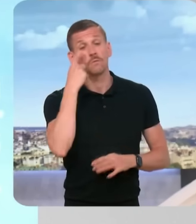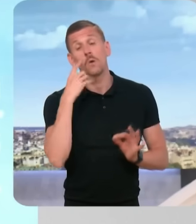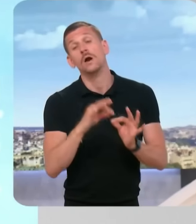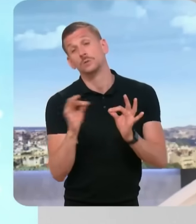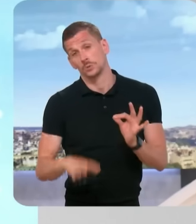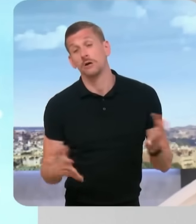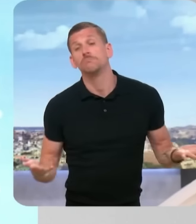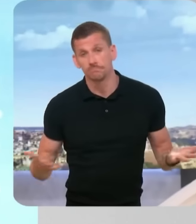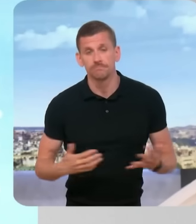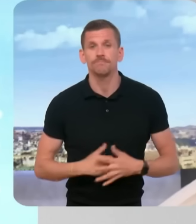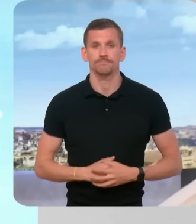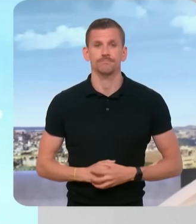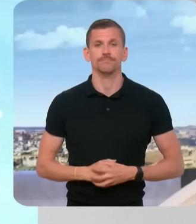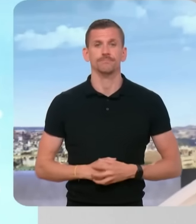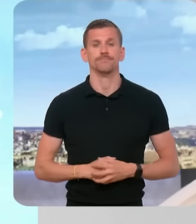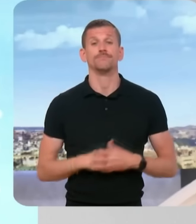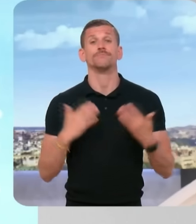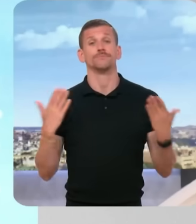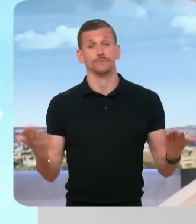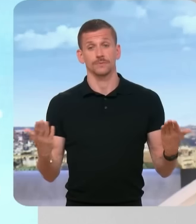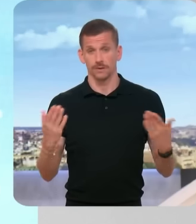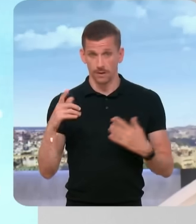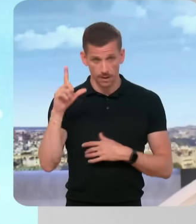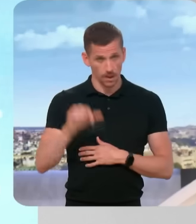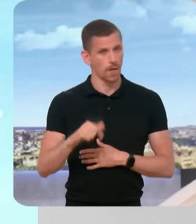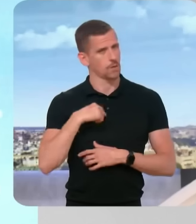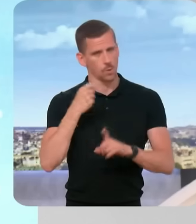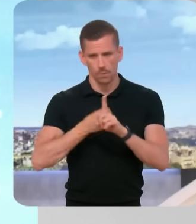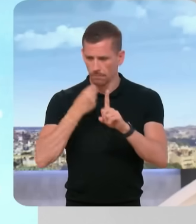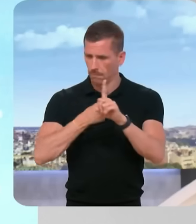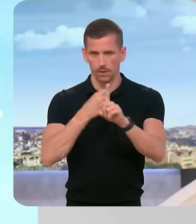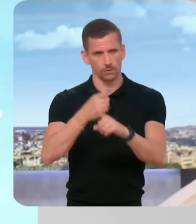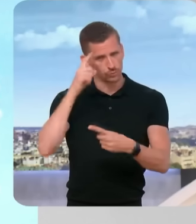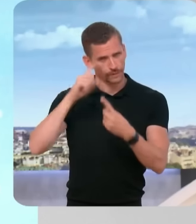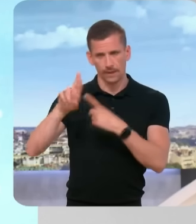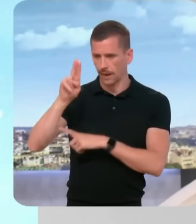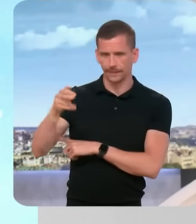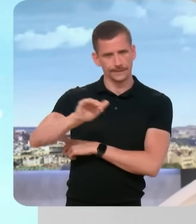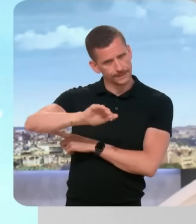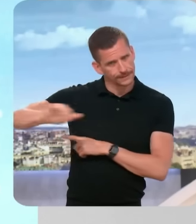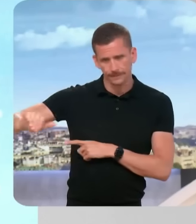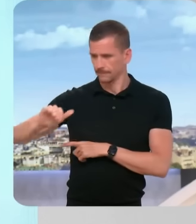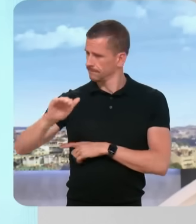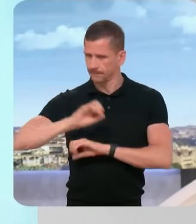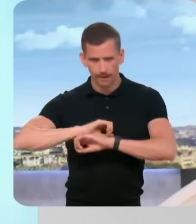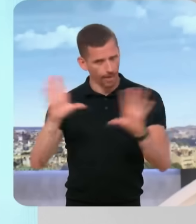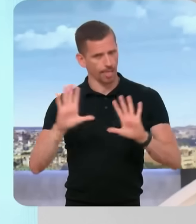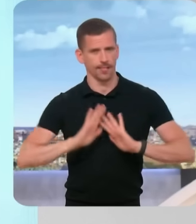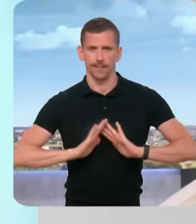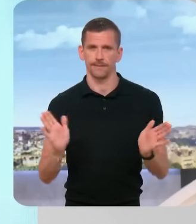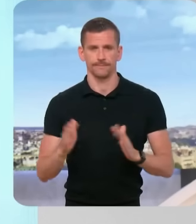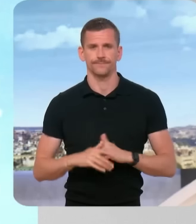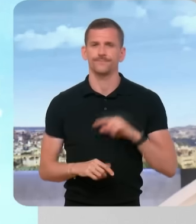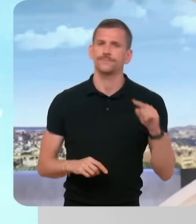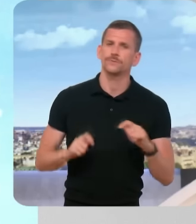vous dis simplement que nous avons toujours été au rendez-vous pour combattre l'extrême droite, y compris dans nos mots d'ordre. Ce n'est pas le cas, malheureusement, de la majorité. N'est